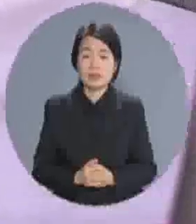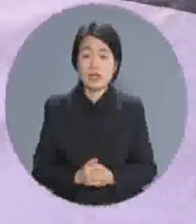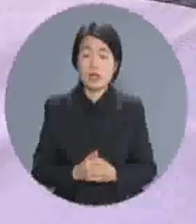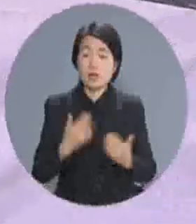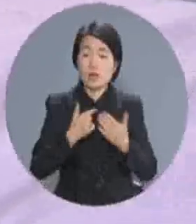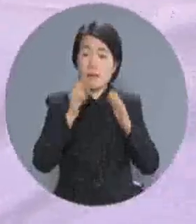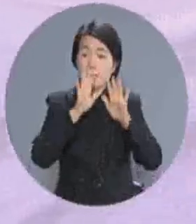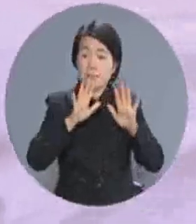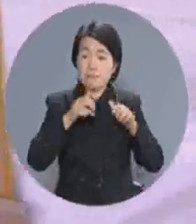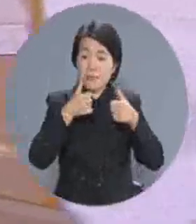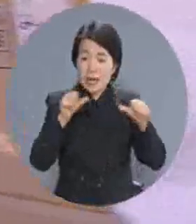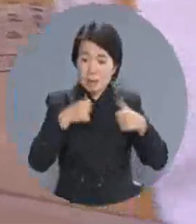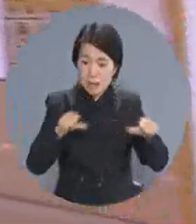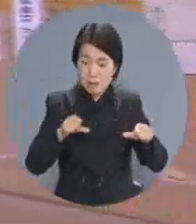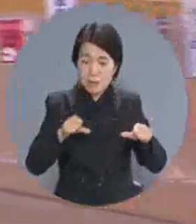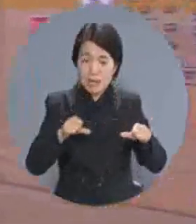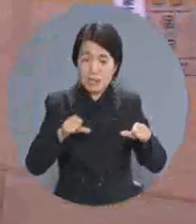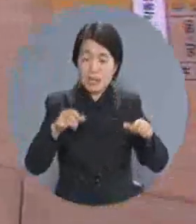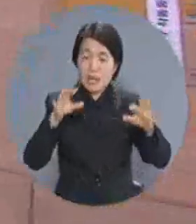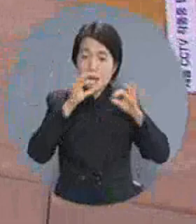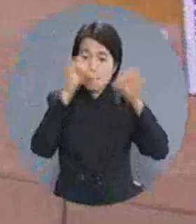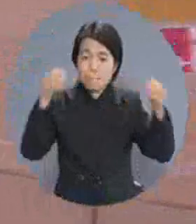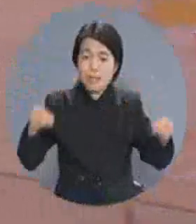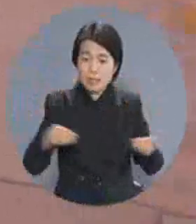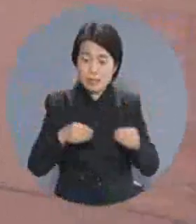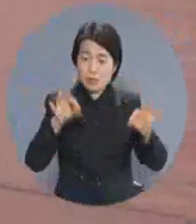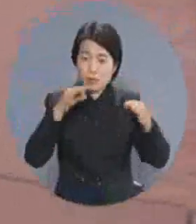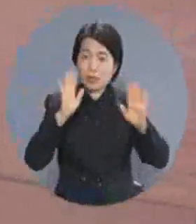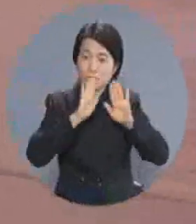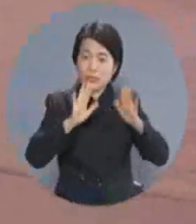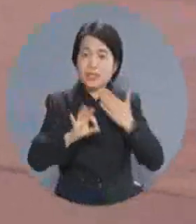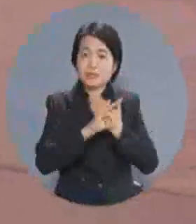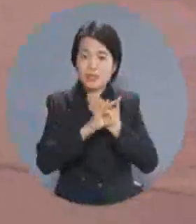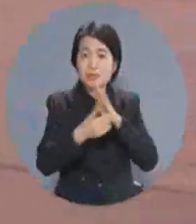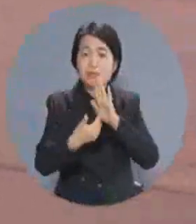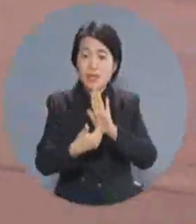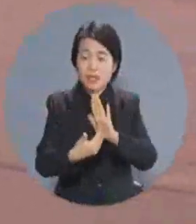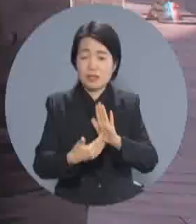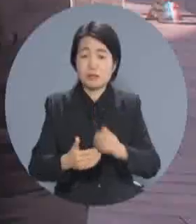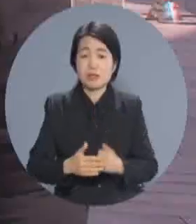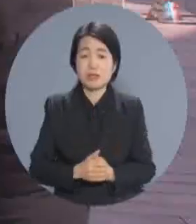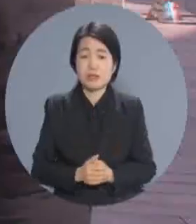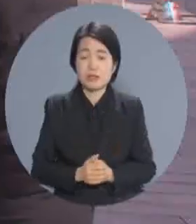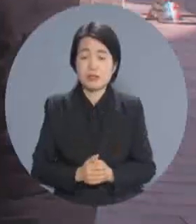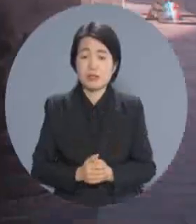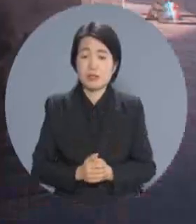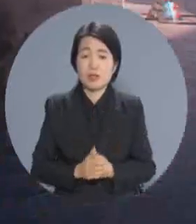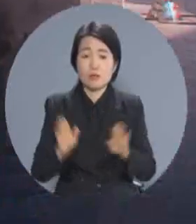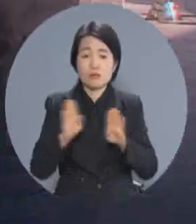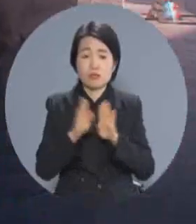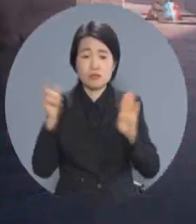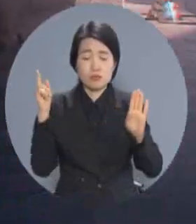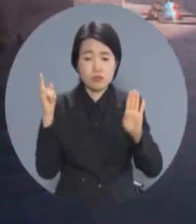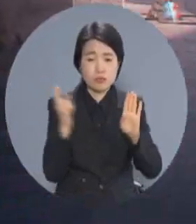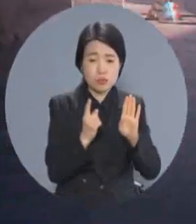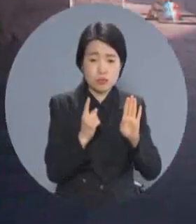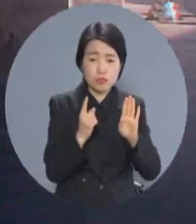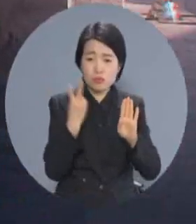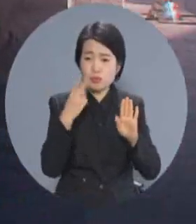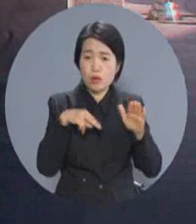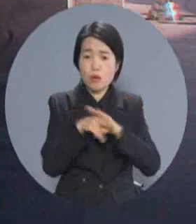깨진 유리가 있는 자리는 이렇게 박스와 종이를 붙여 임시 방편으로 막아 놓은 상태입니다 문학구 쪽으로 나오니까